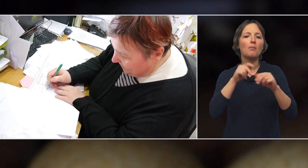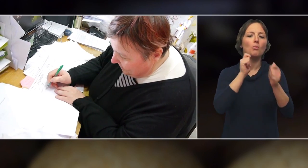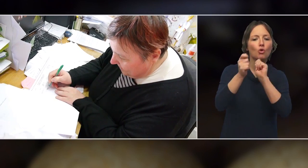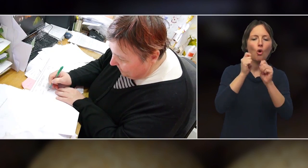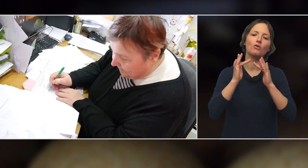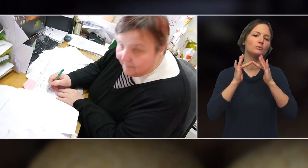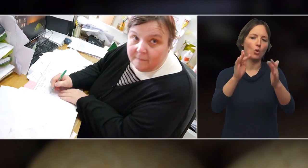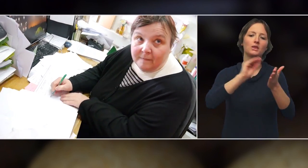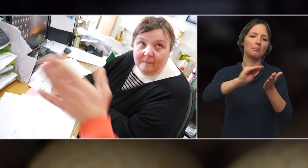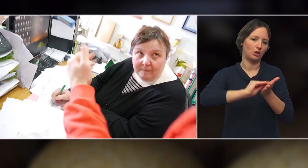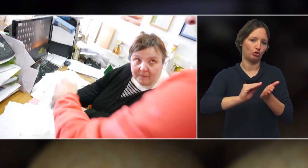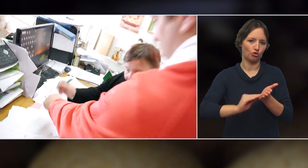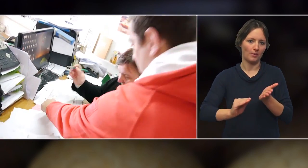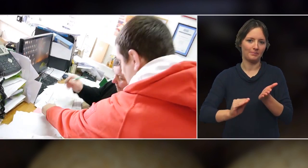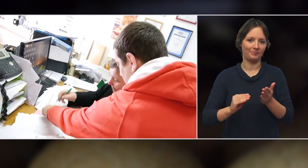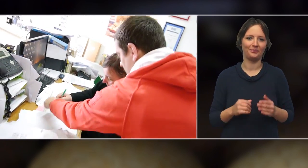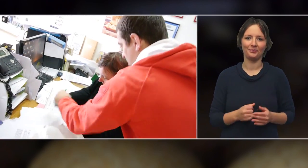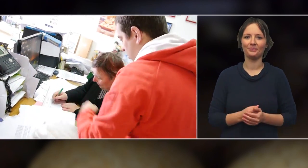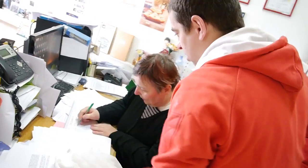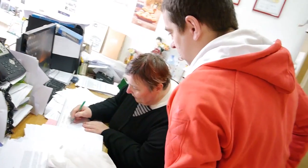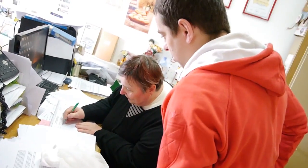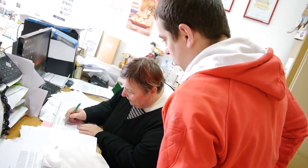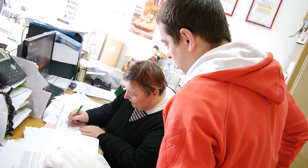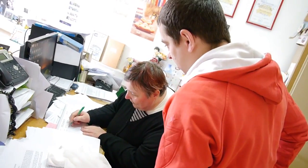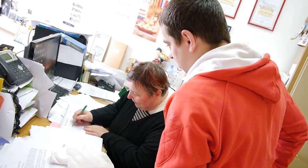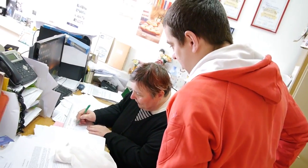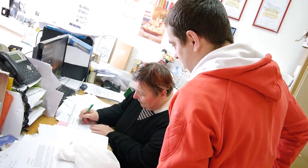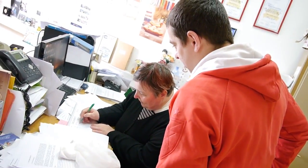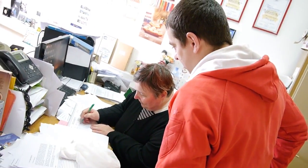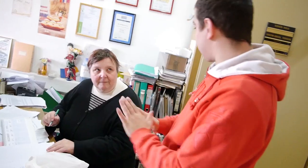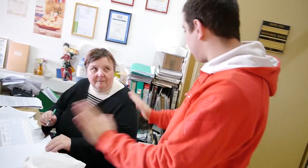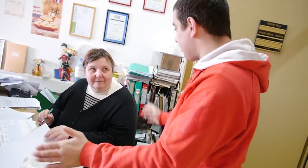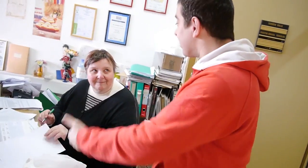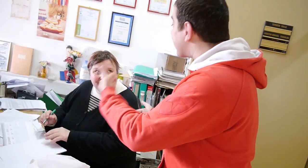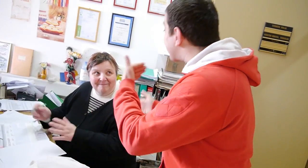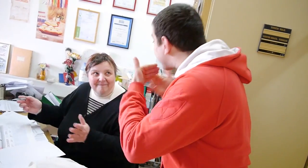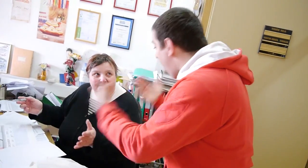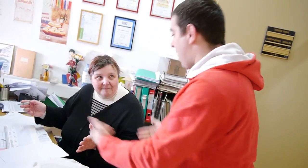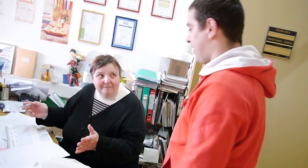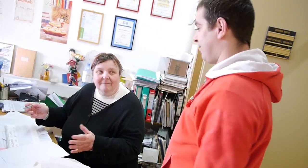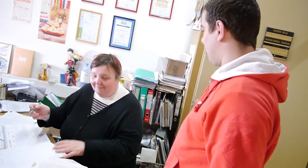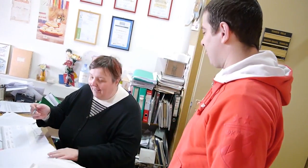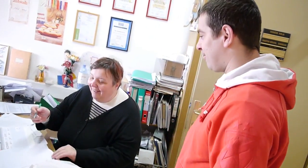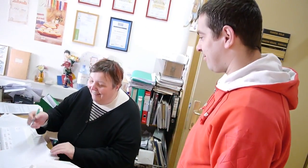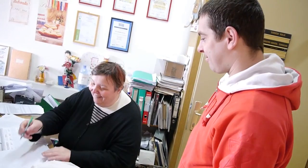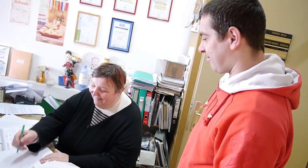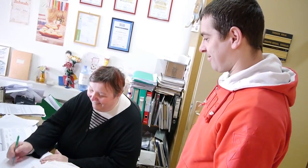te sprotne razgovora, pa gre vse preko pisno.